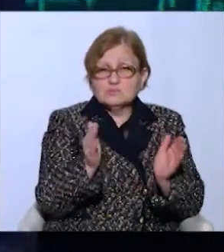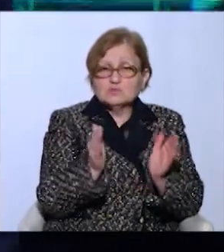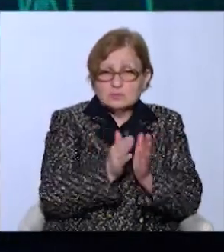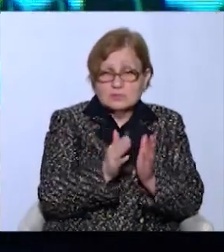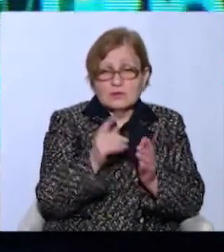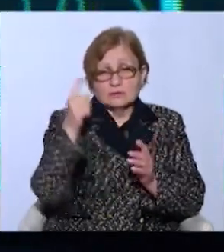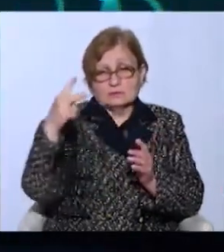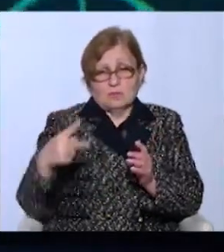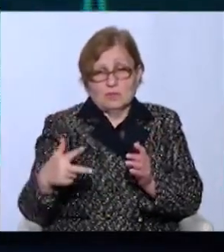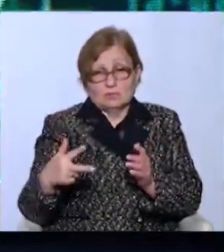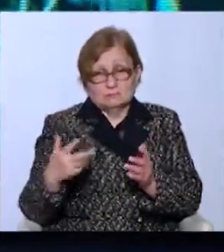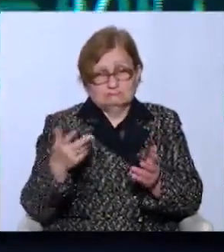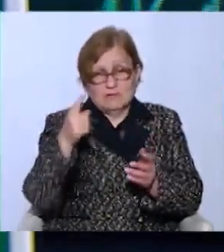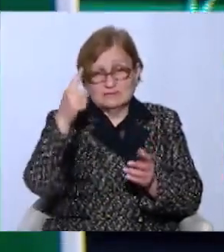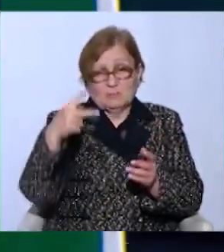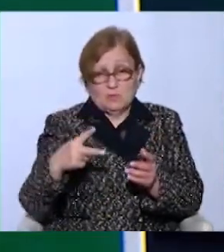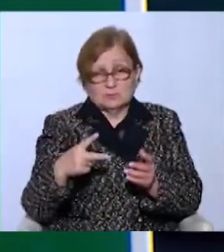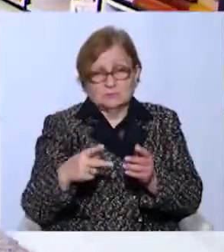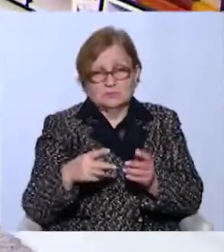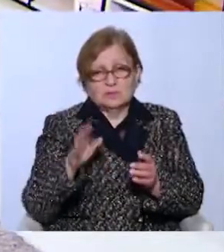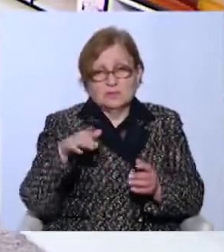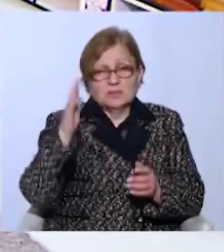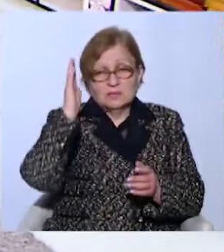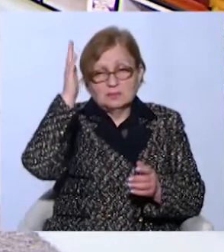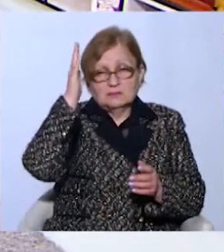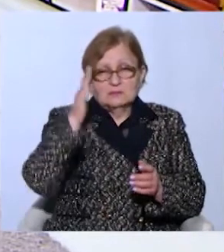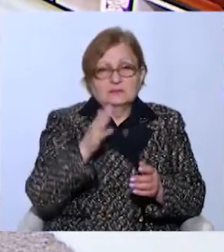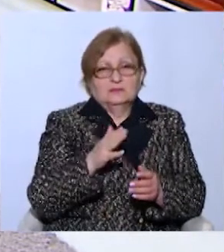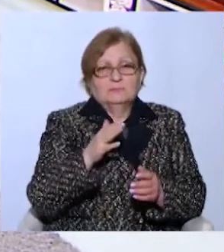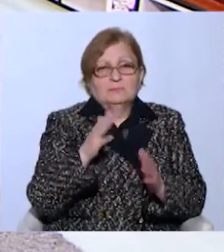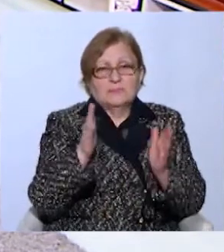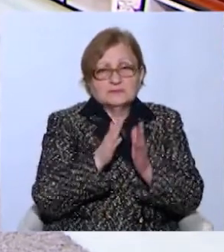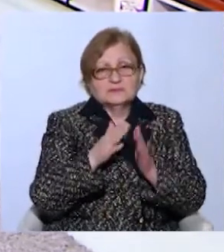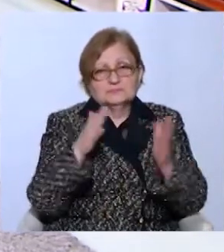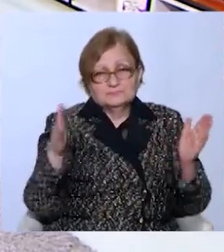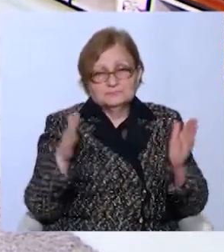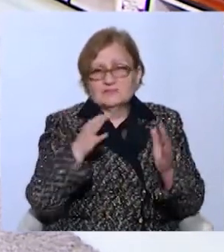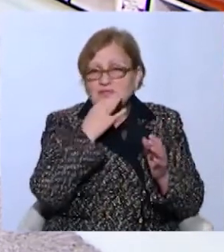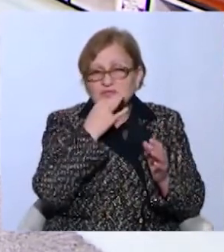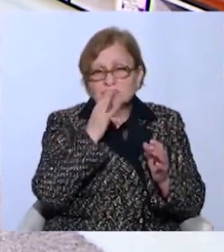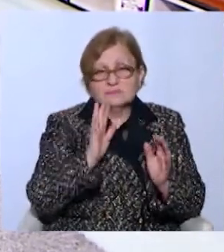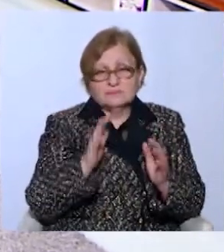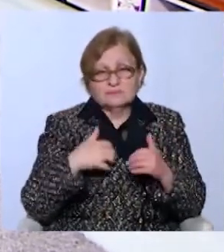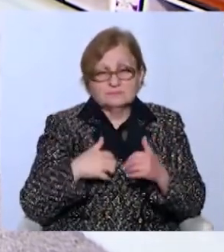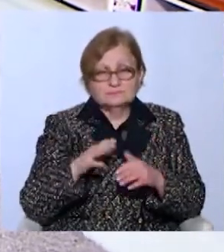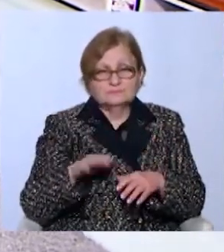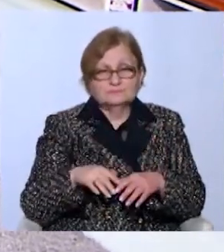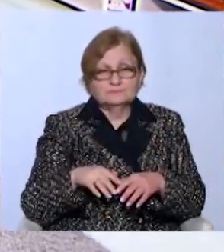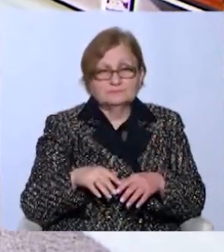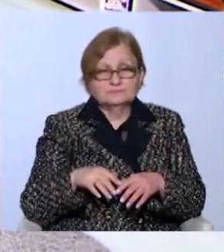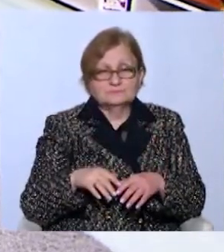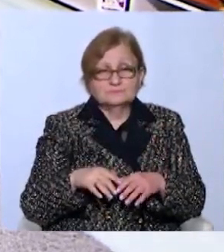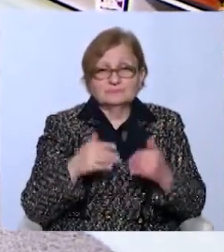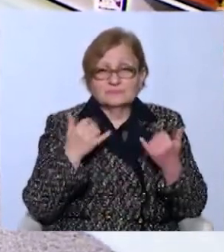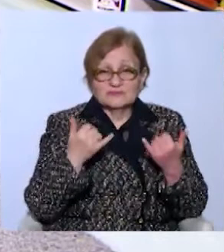ნაკლები იყო 1 მეორედზე. თუნდაც ჩვენ მომავალში მე ვისწავლით პატარა ცვლის დიდზე გამოკლებასაც, მაგრამ ჯერ უნდა ვიჩქარებთ. ყურადღებით